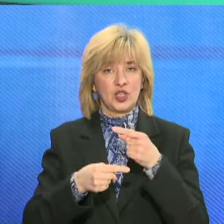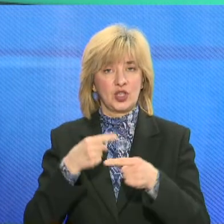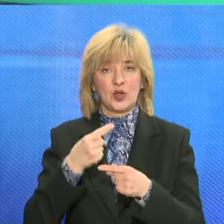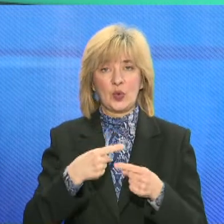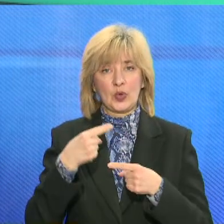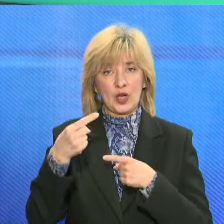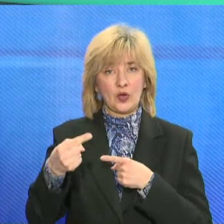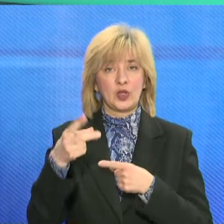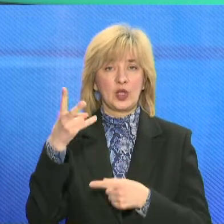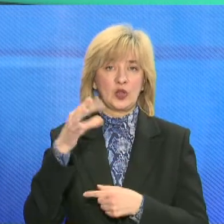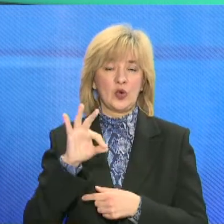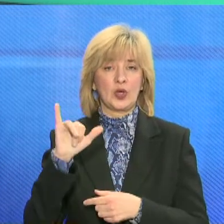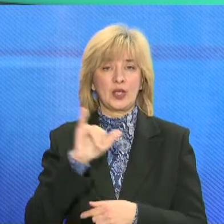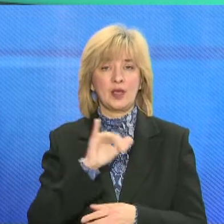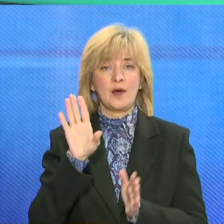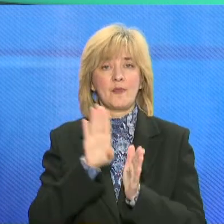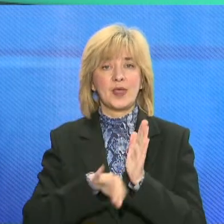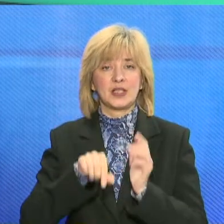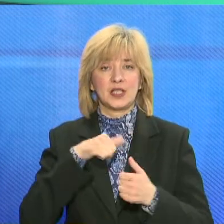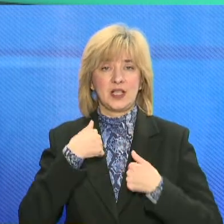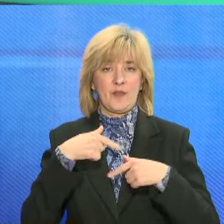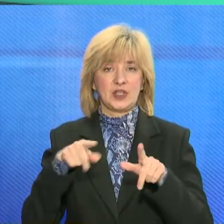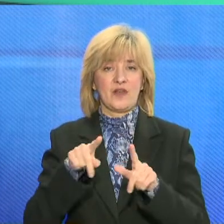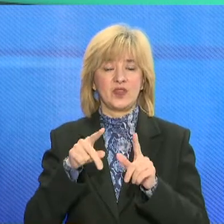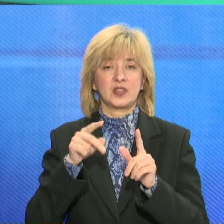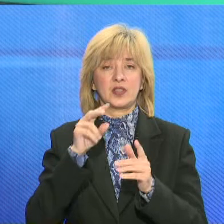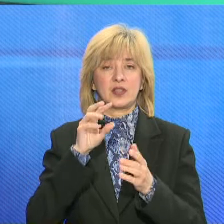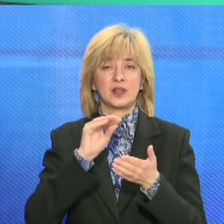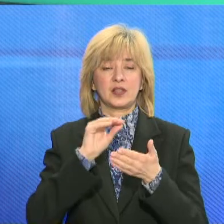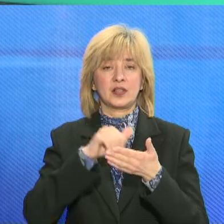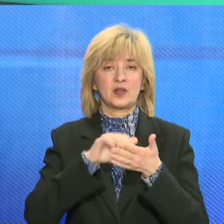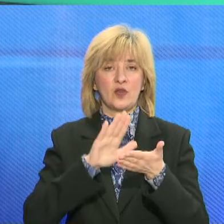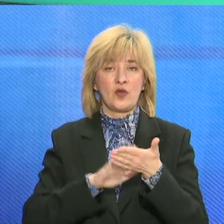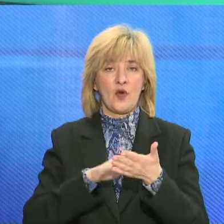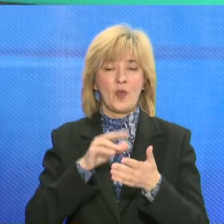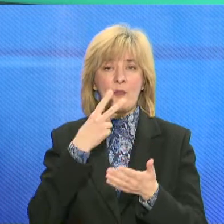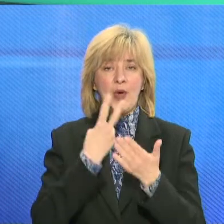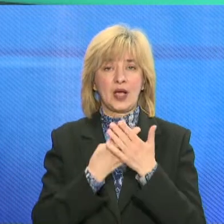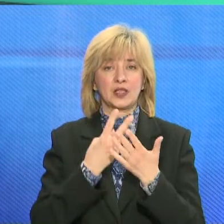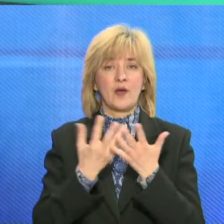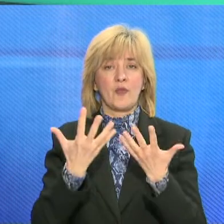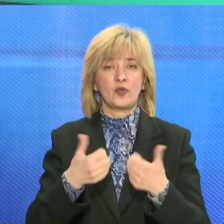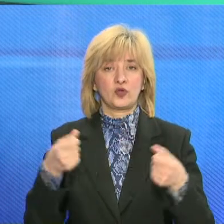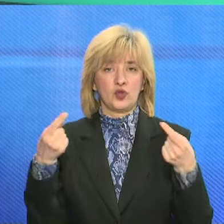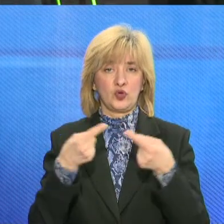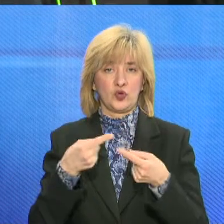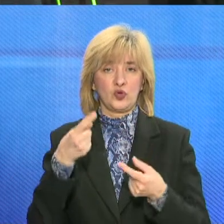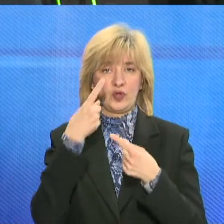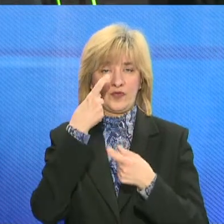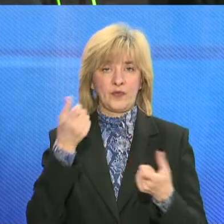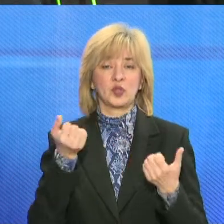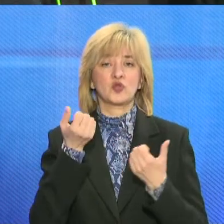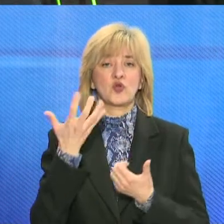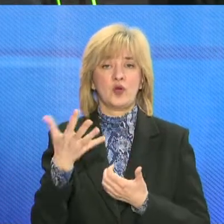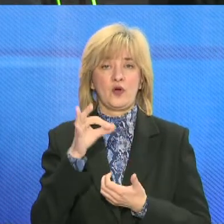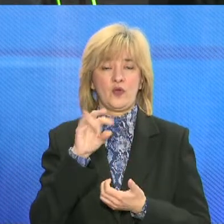электрической энергии, но и без съема самостоятельного показания этих приборов получить достоверную информацию, сколько он за расчетный период потребил. Все